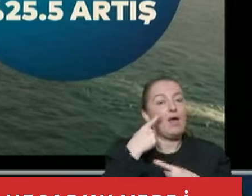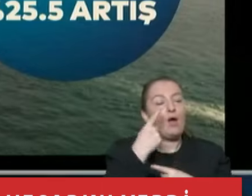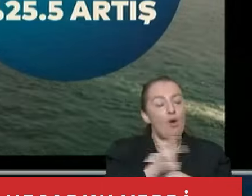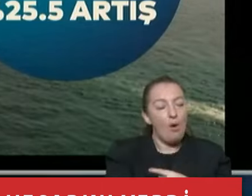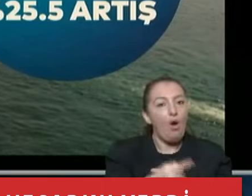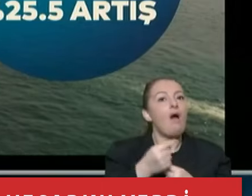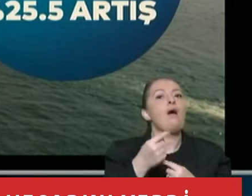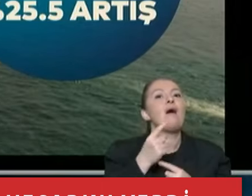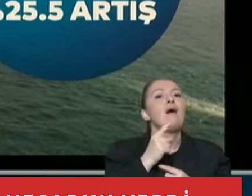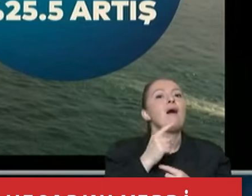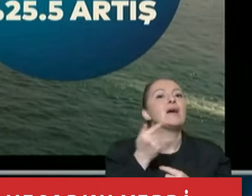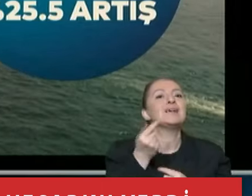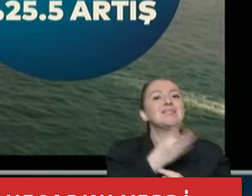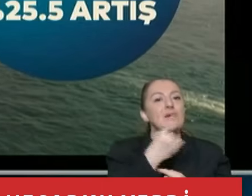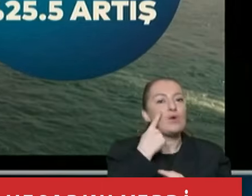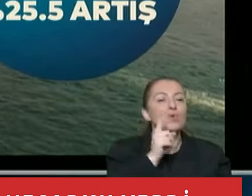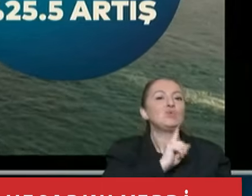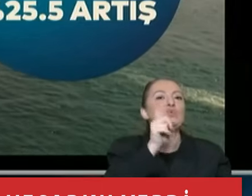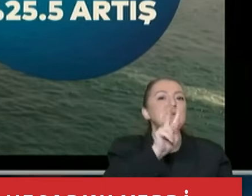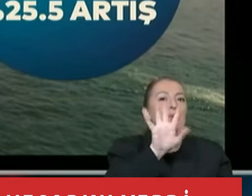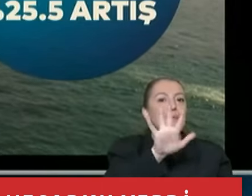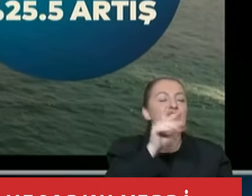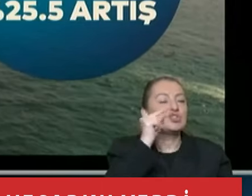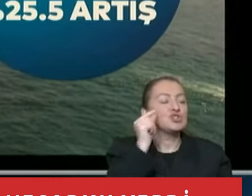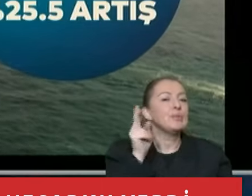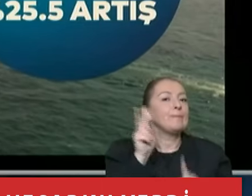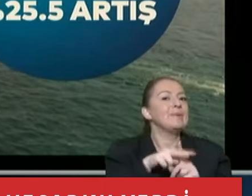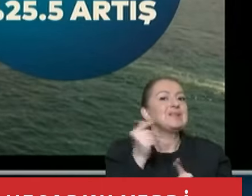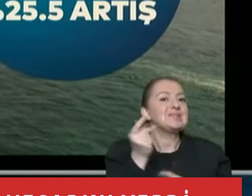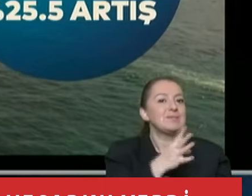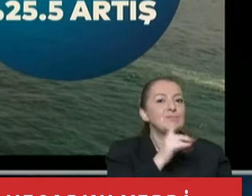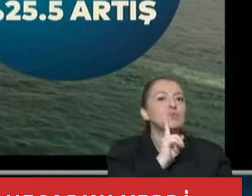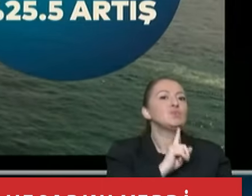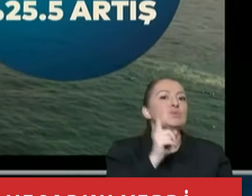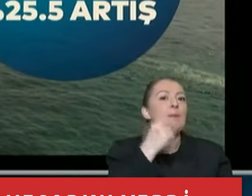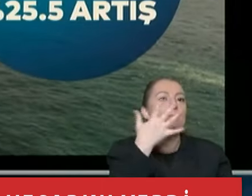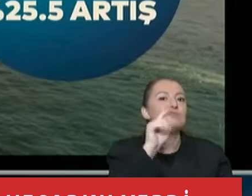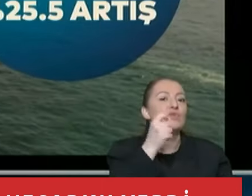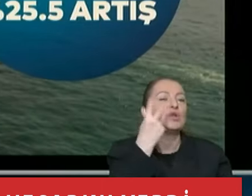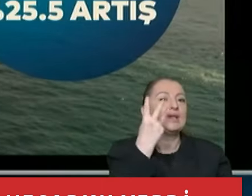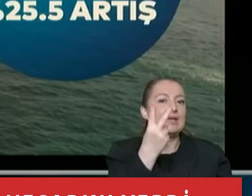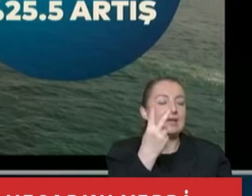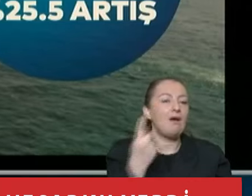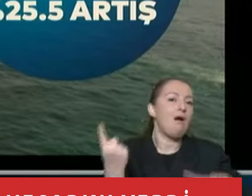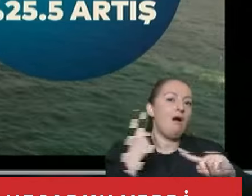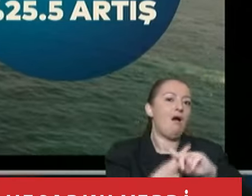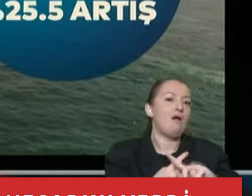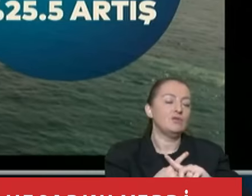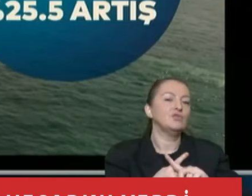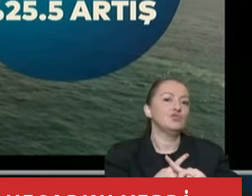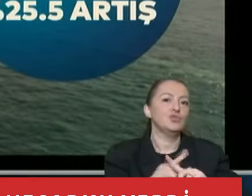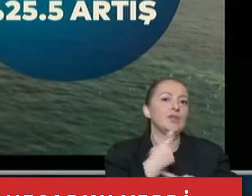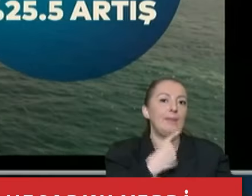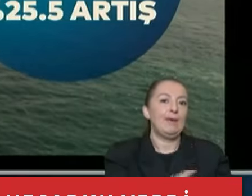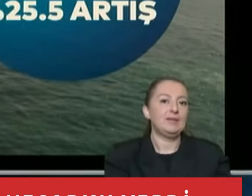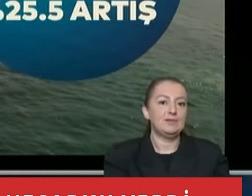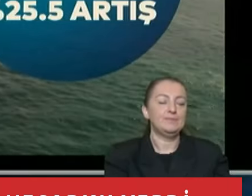sayılarımız da % 25 yolcu sayımızda ise % 5.2 artış anlamına